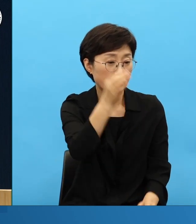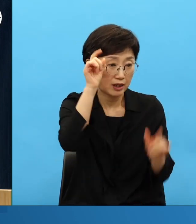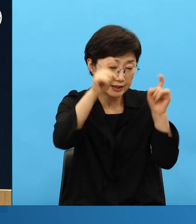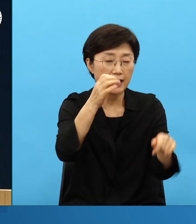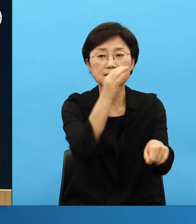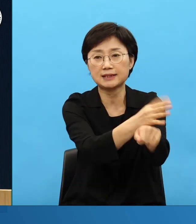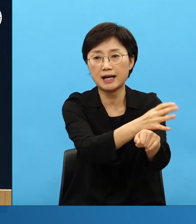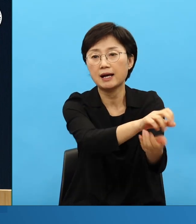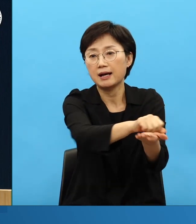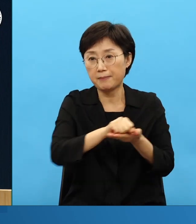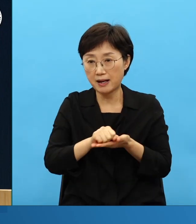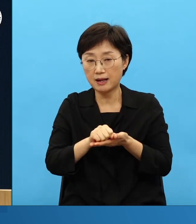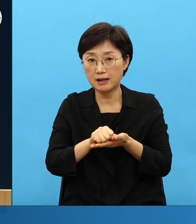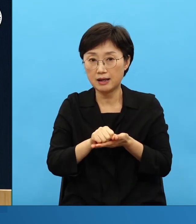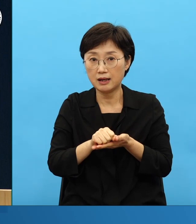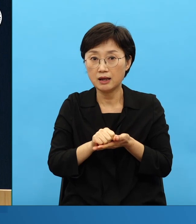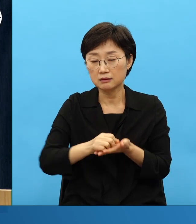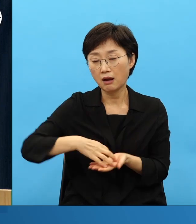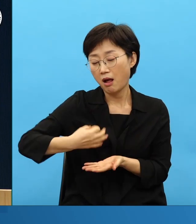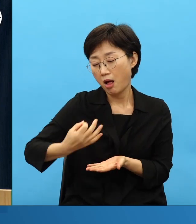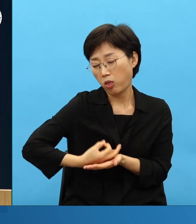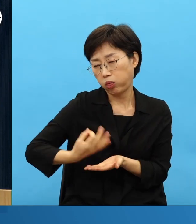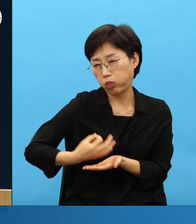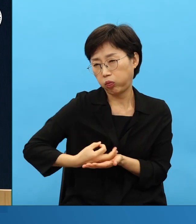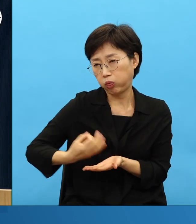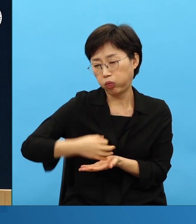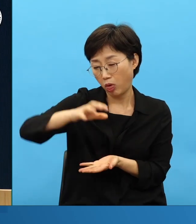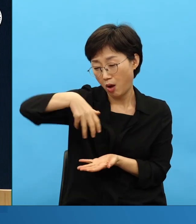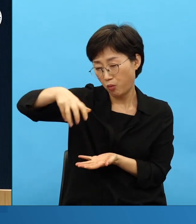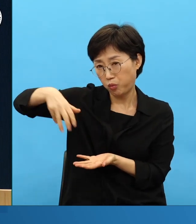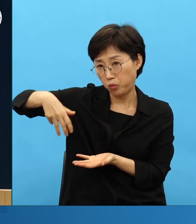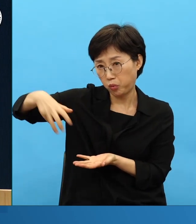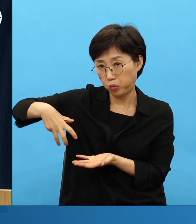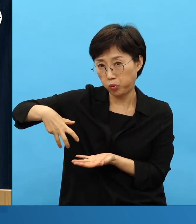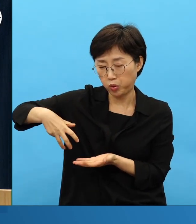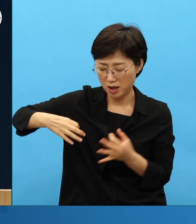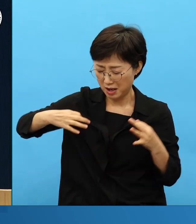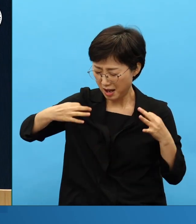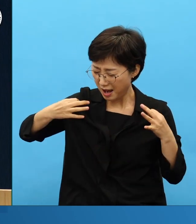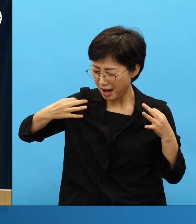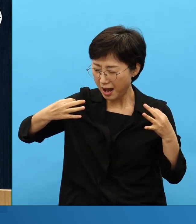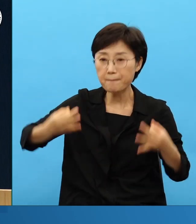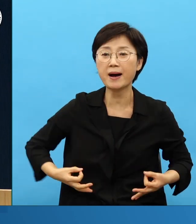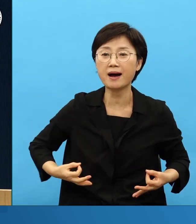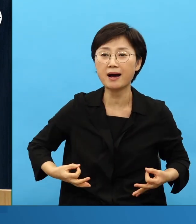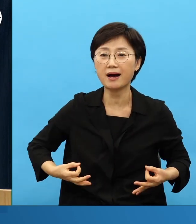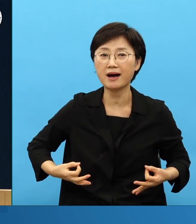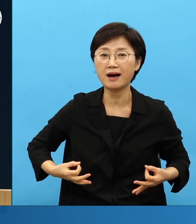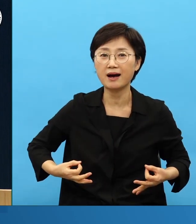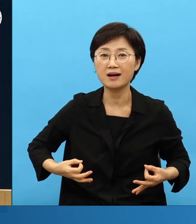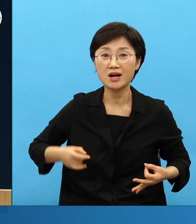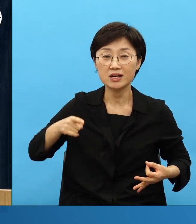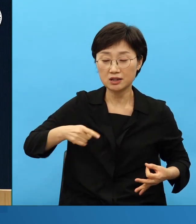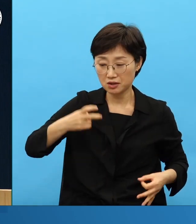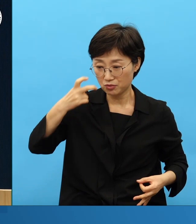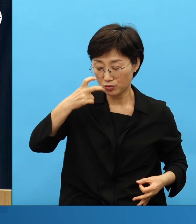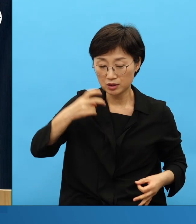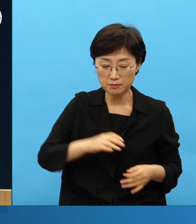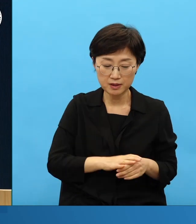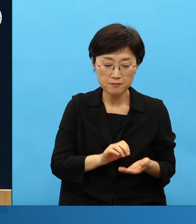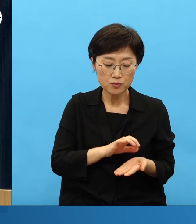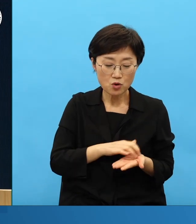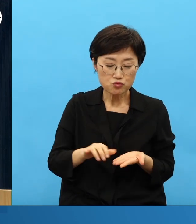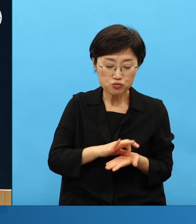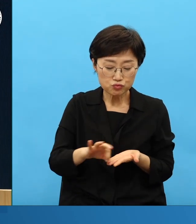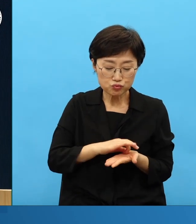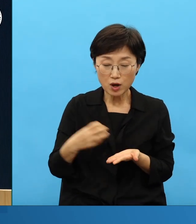keeping track of all the money that they were earning from these 또 차세대가 해야 되니까 가야바라는 사람을